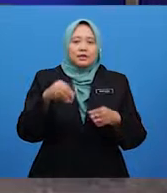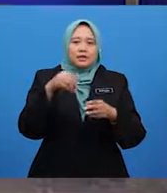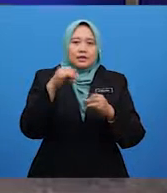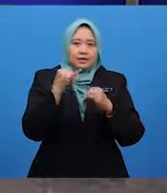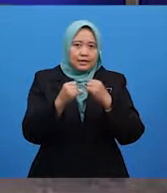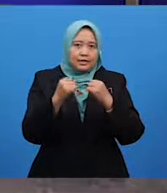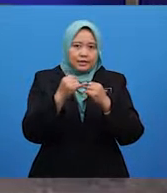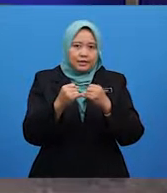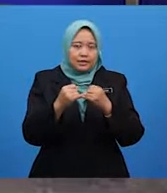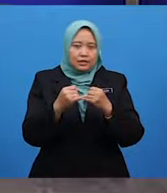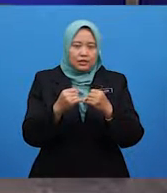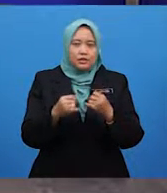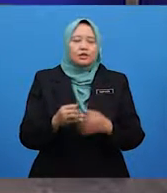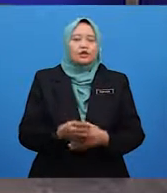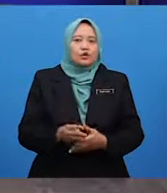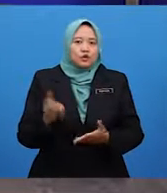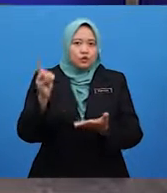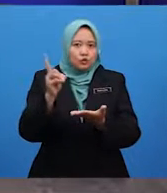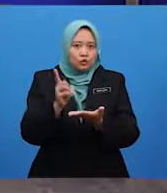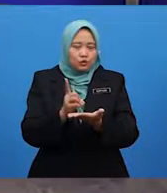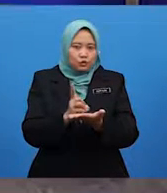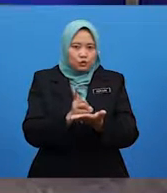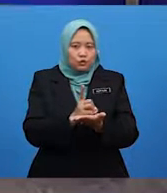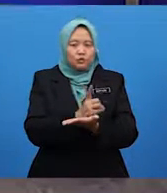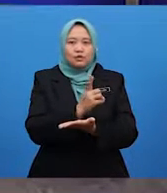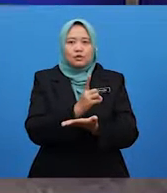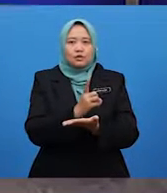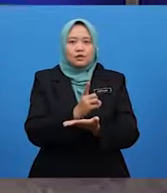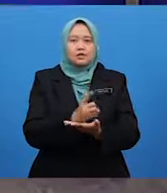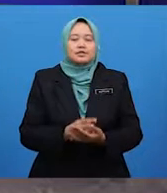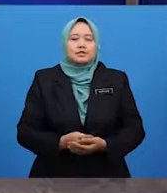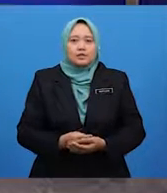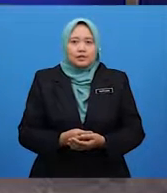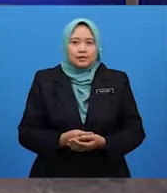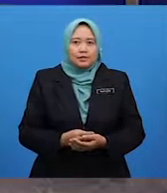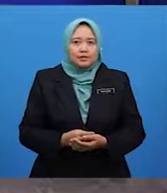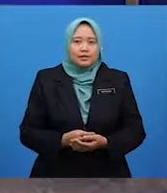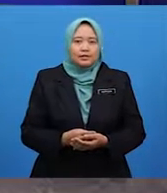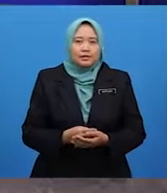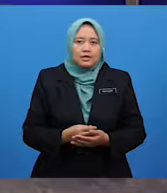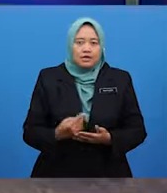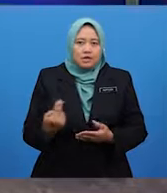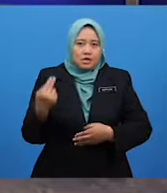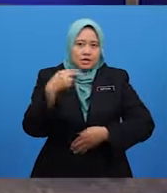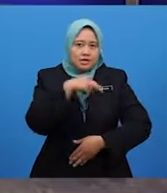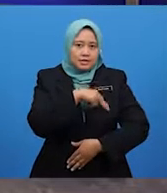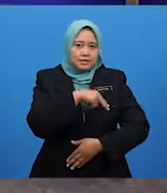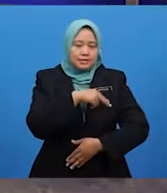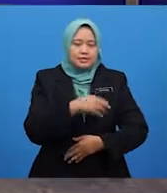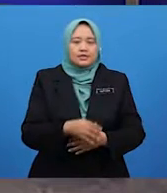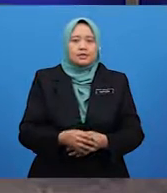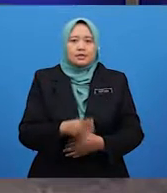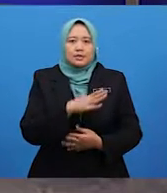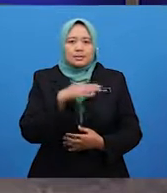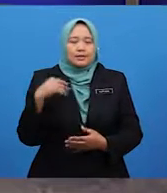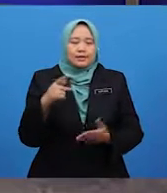mendokumentasikan proses penghasilan karya secara penulisan dan juga visual. Maksudnya, segala projek-projek kita,